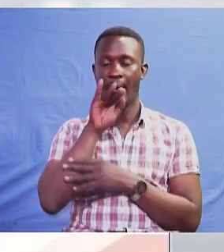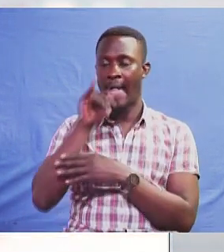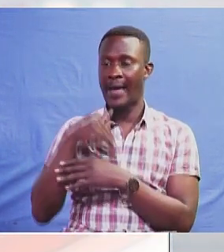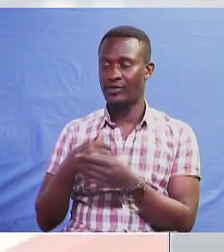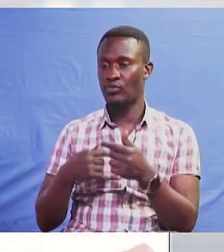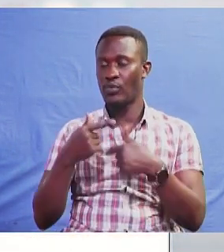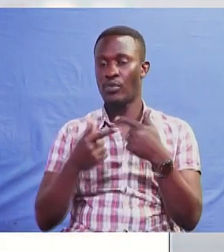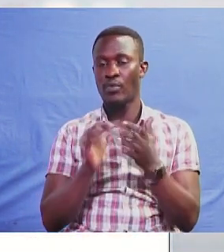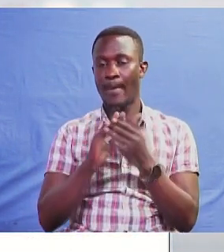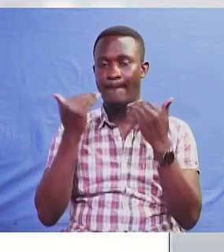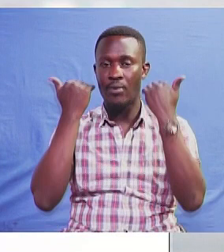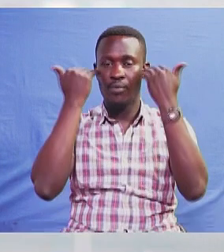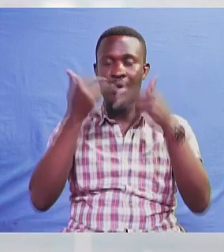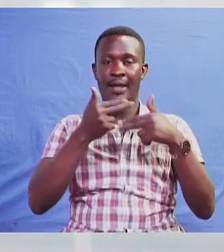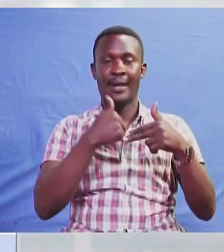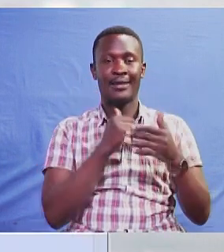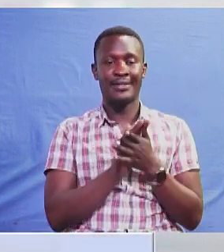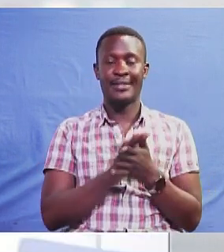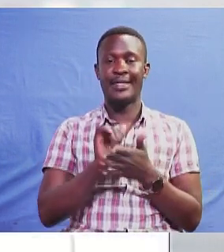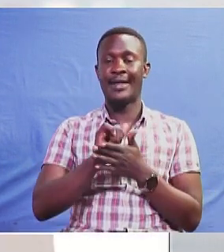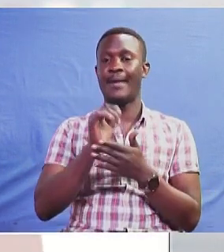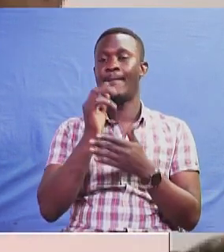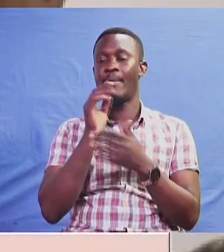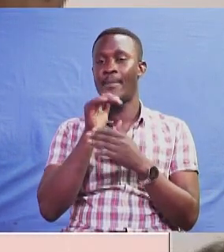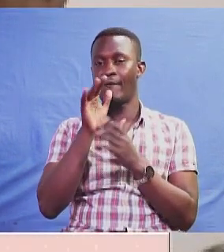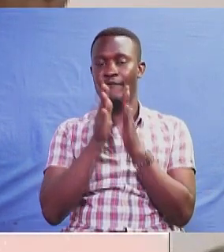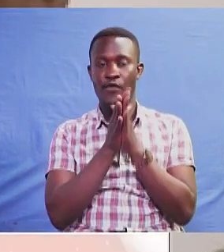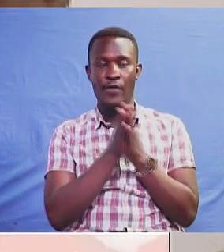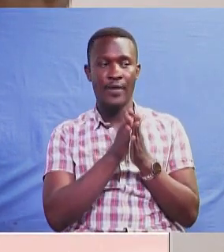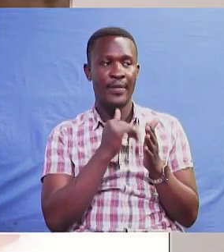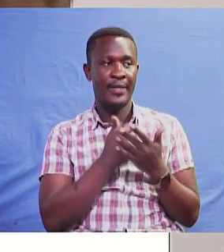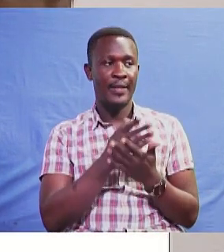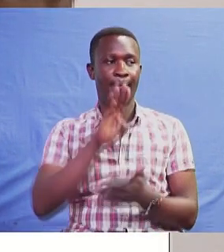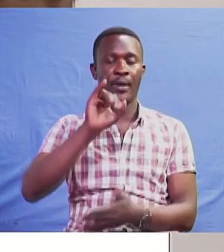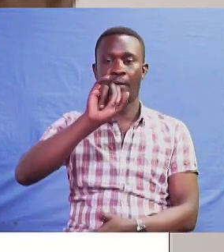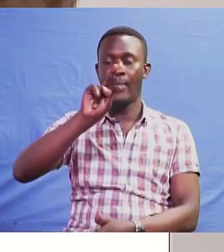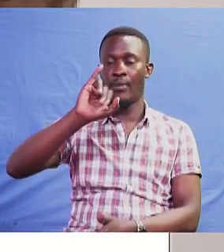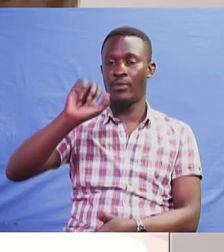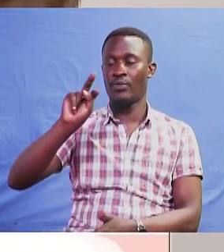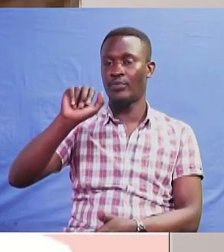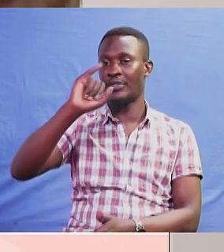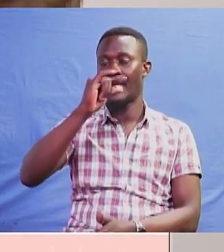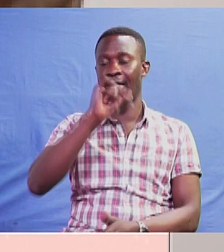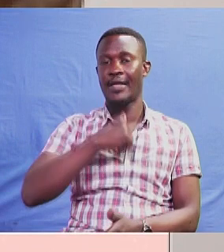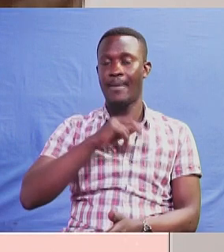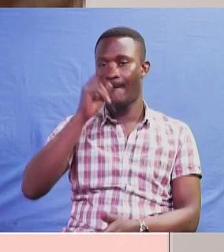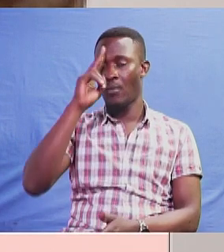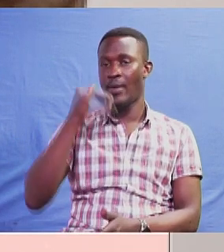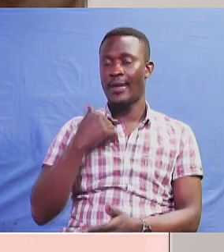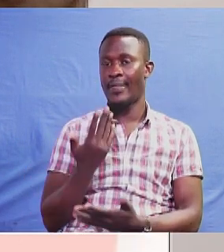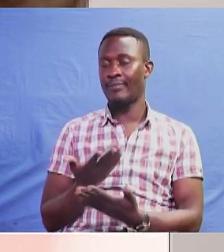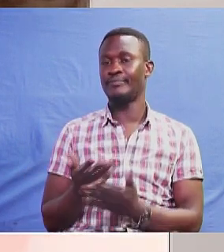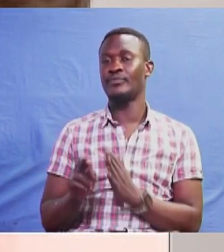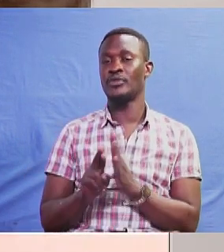kujisalimisha mbele ya mahakama kuu kuomba msamaha kukataliwa. Masengeli ambaye ndiye naibu inspekta jenerali wa polisi wa